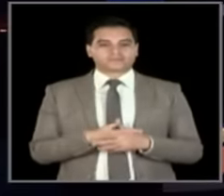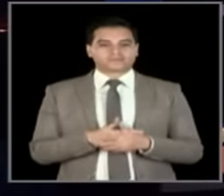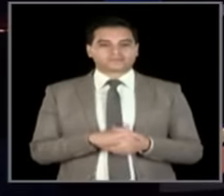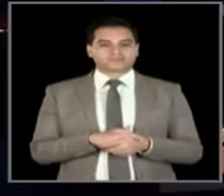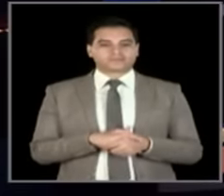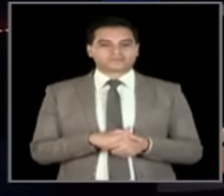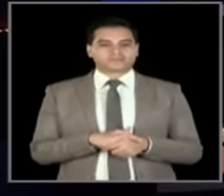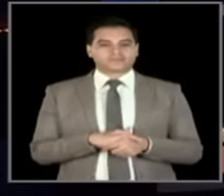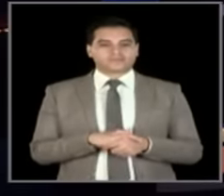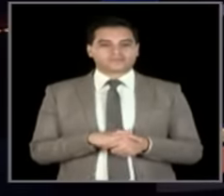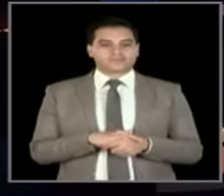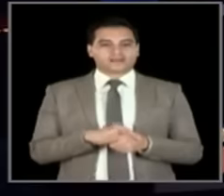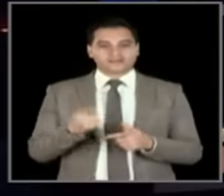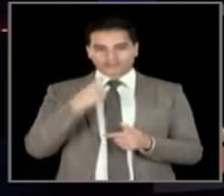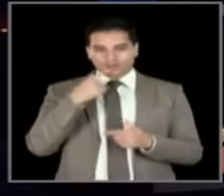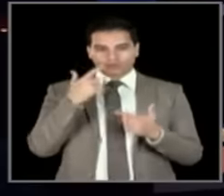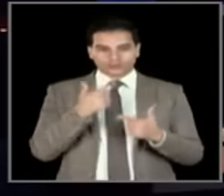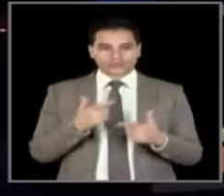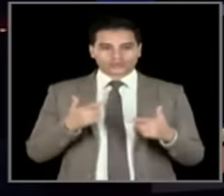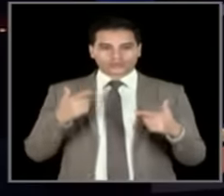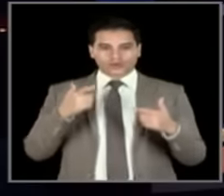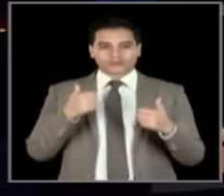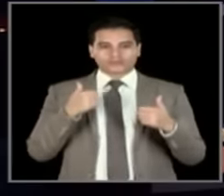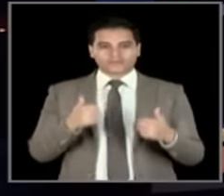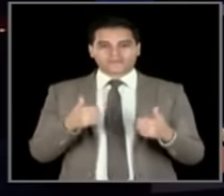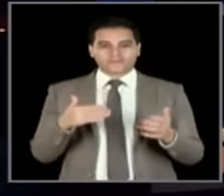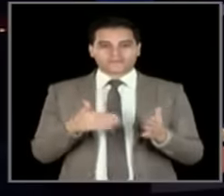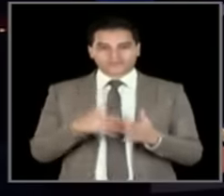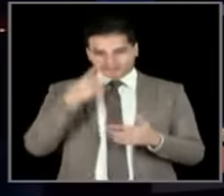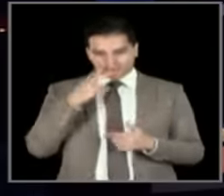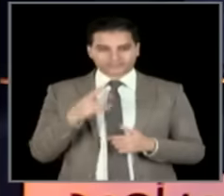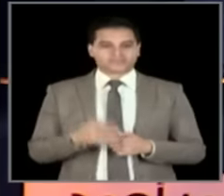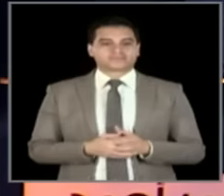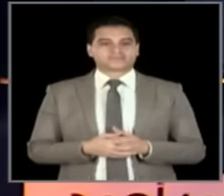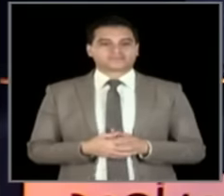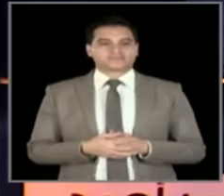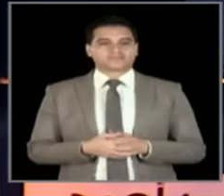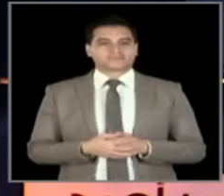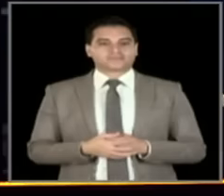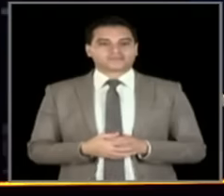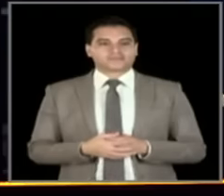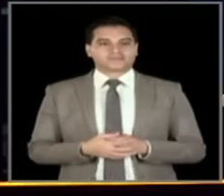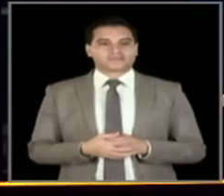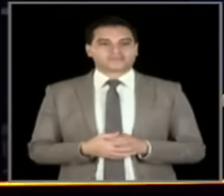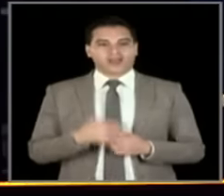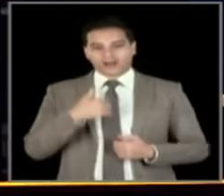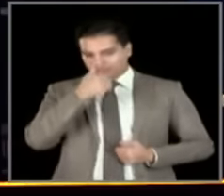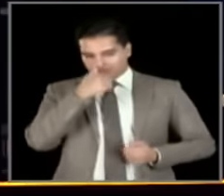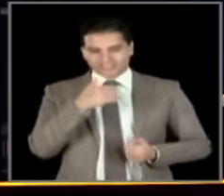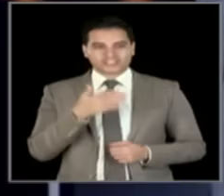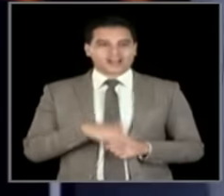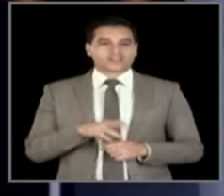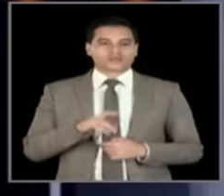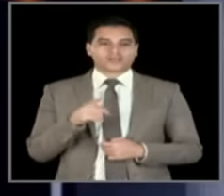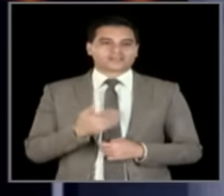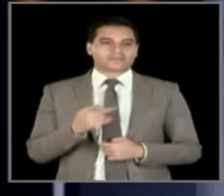اقف هنا، انت كنت هتقول السلطان وكنت ماشي مظبوط. سلطان حسن. ايوه تمام. انا بقى ما سألتش غير على السؤال ده